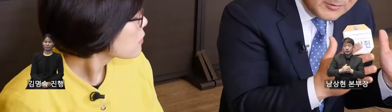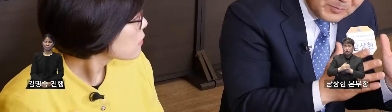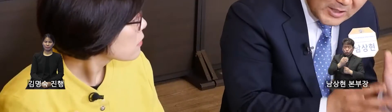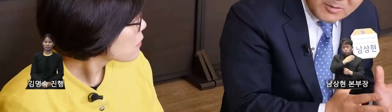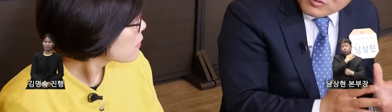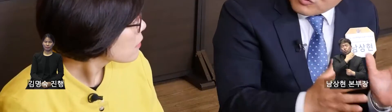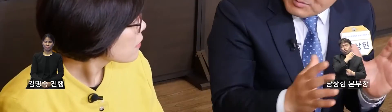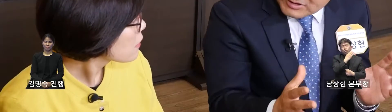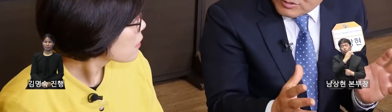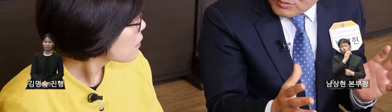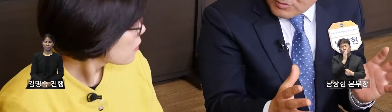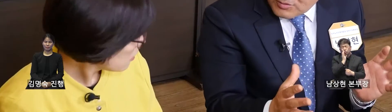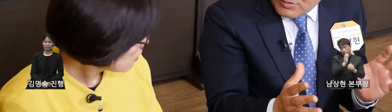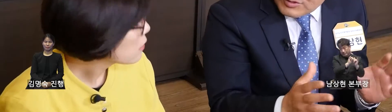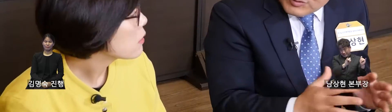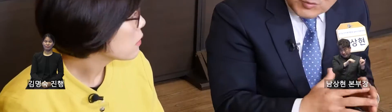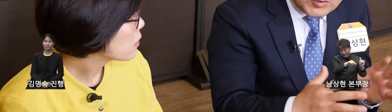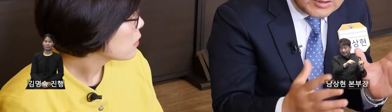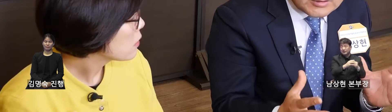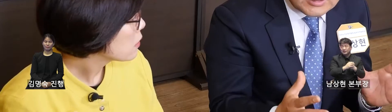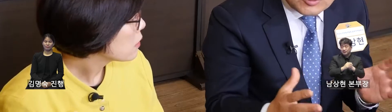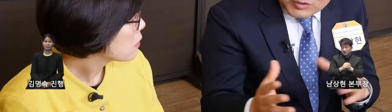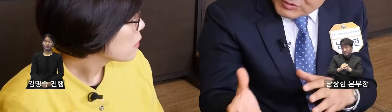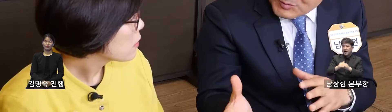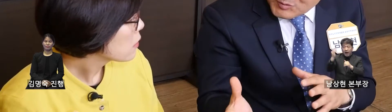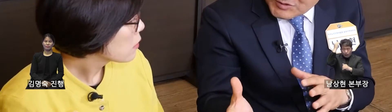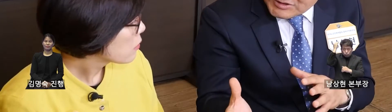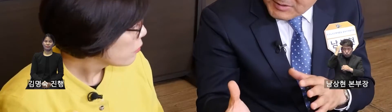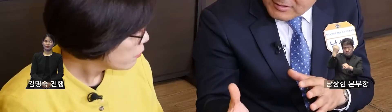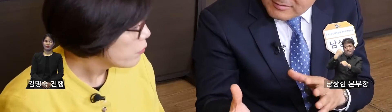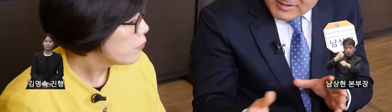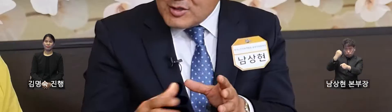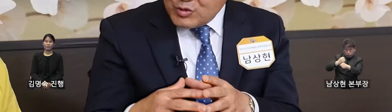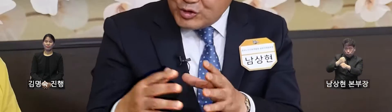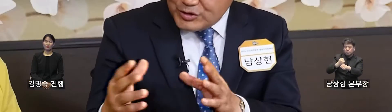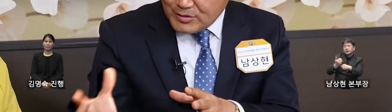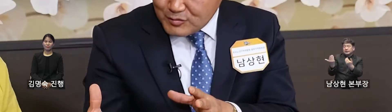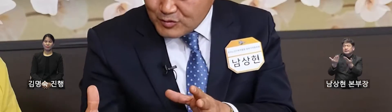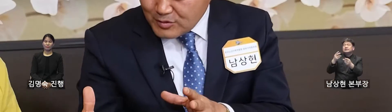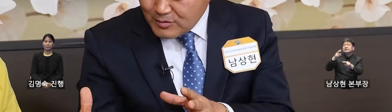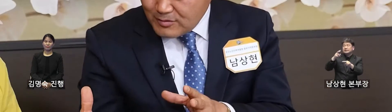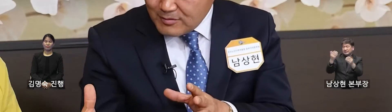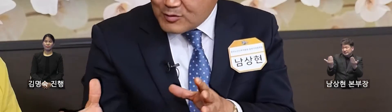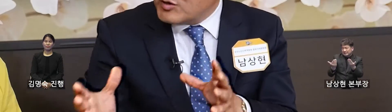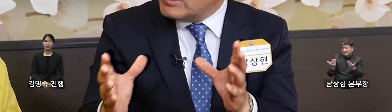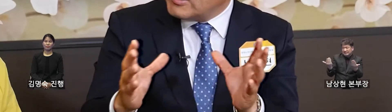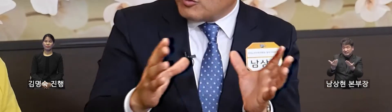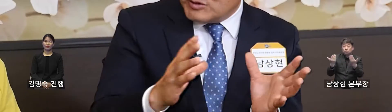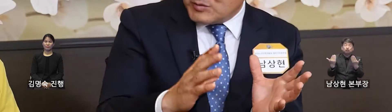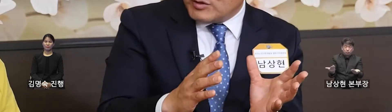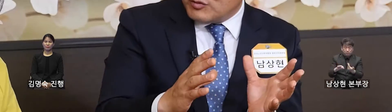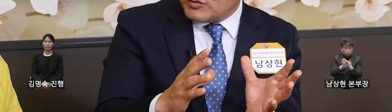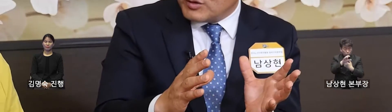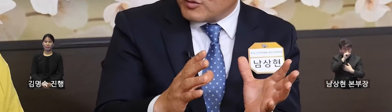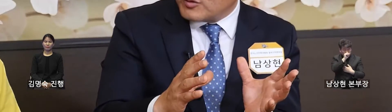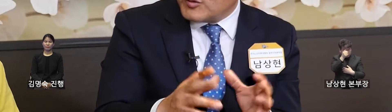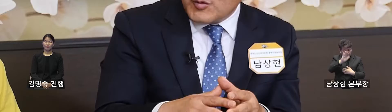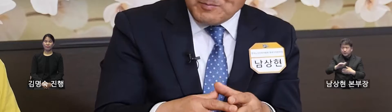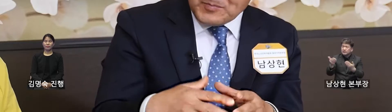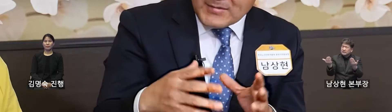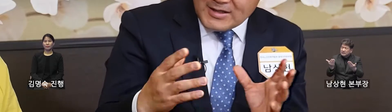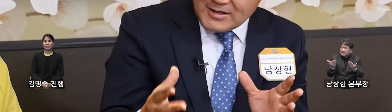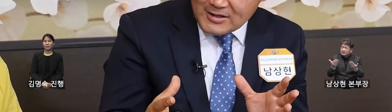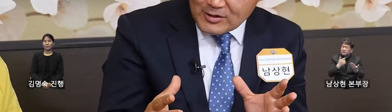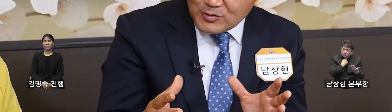지금까지 대한민국을 만들어오고 또 일자리가 쉬었으면 좋겠지만 쉬시는 분도 있고 또 일을 하고 싶어하는 분도 있고